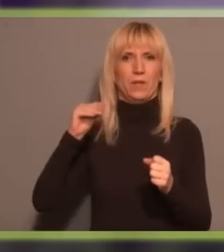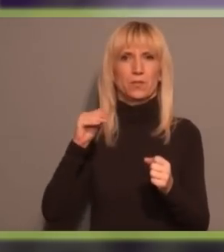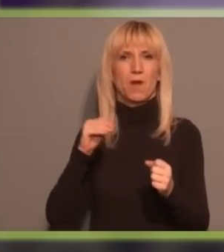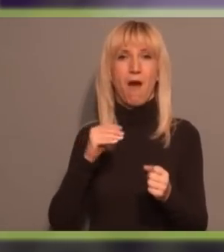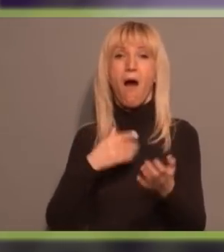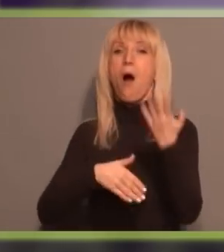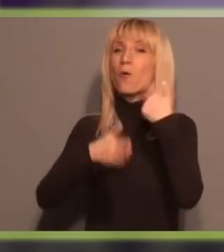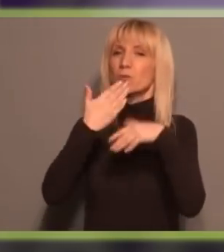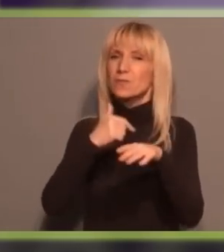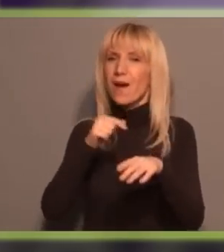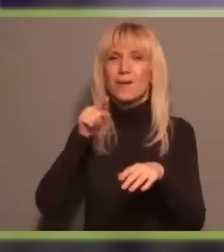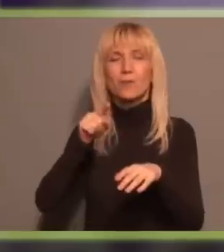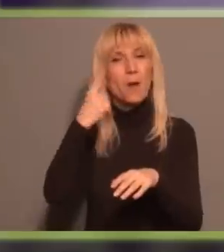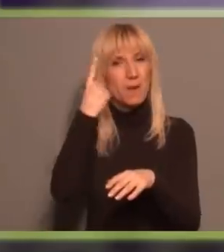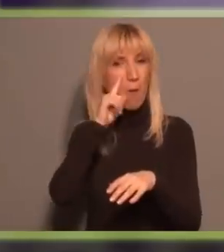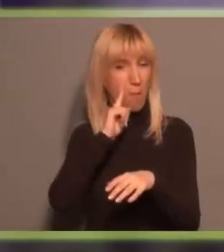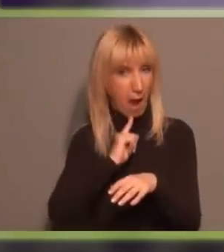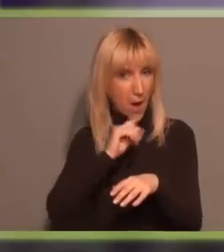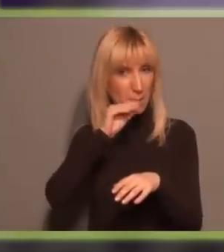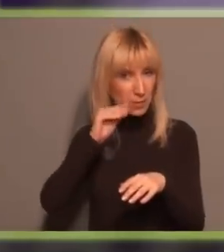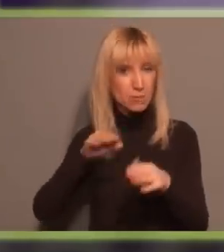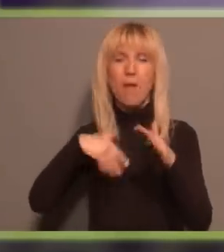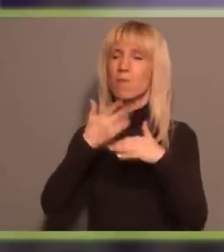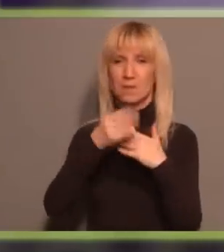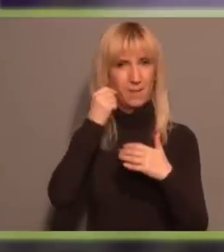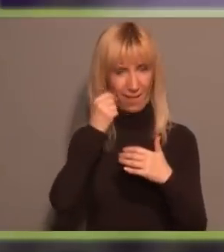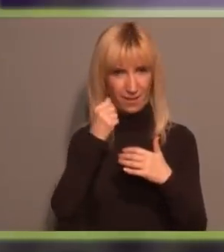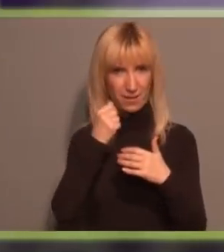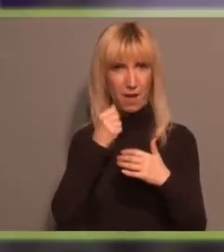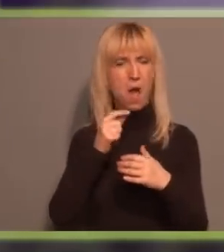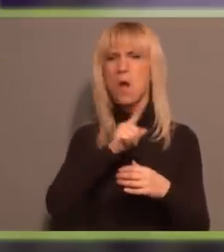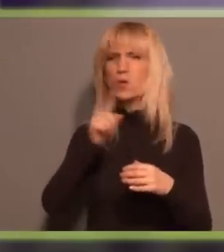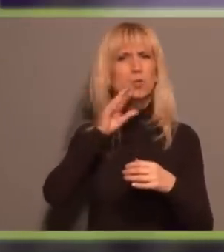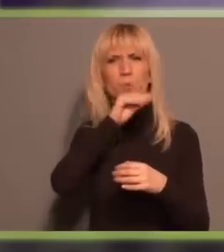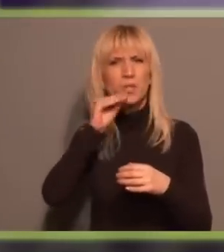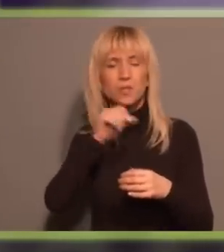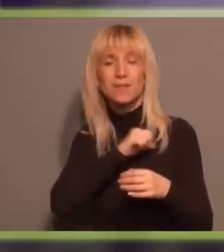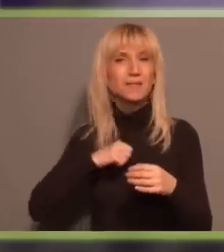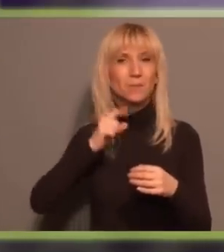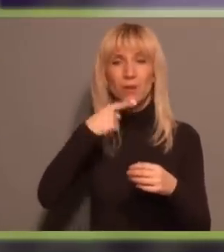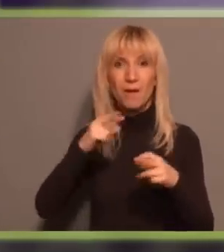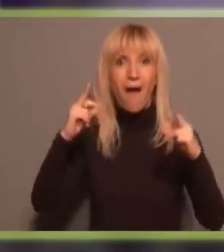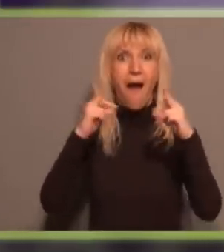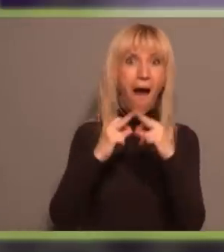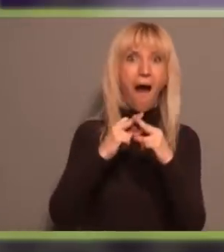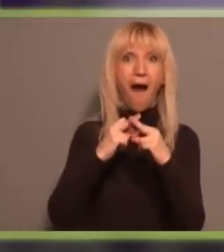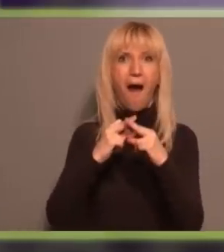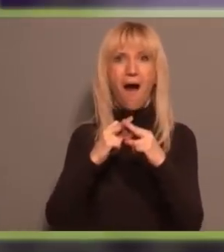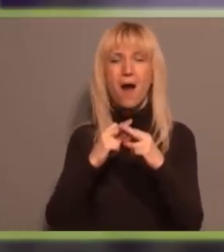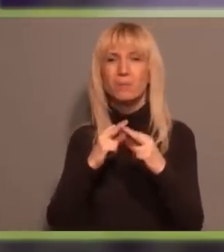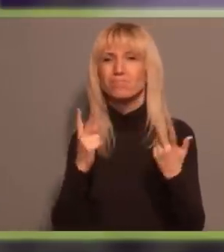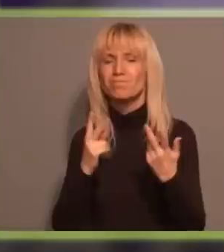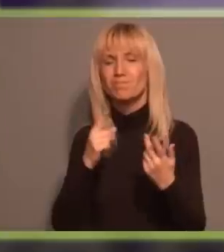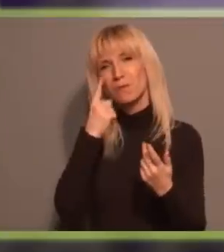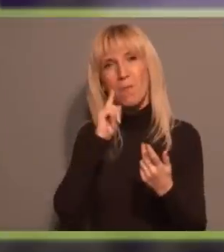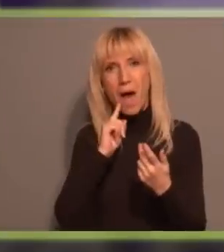priča. A u stvari dobio mama prvo, pa on te tata. Ali nisu pričali, samo su rekli, da